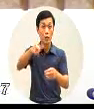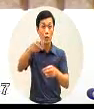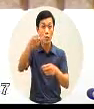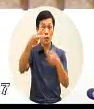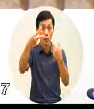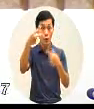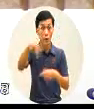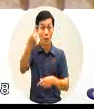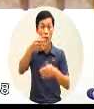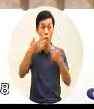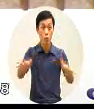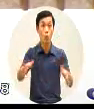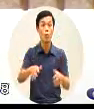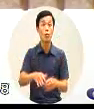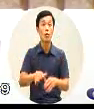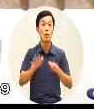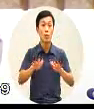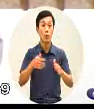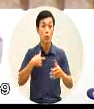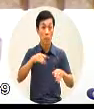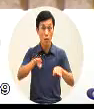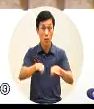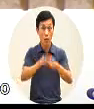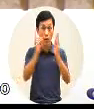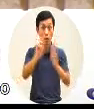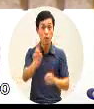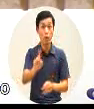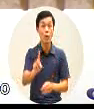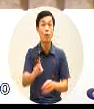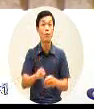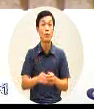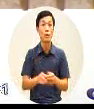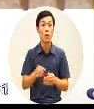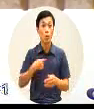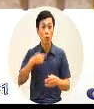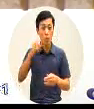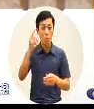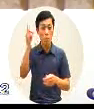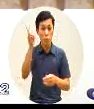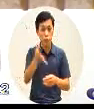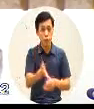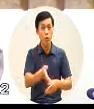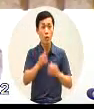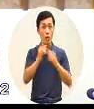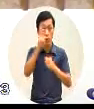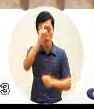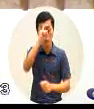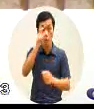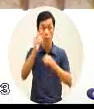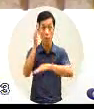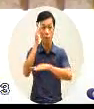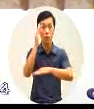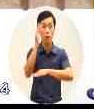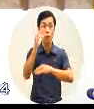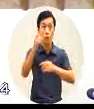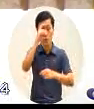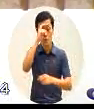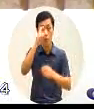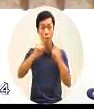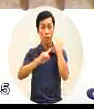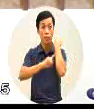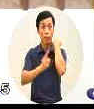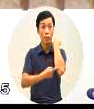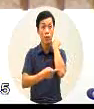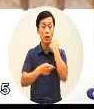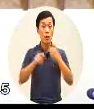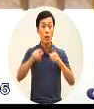无。现时咱有那个开始有一个为个，我一再要求为市府内底想办法，尤其是即番咱咧